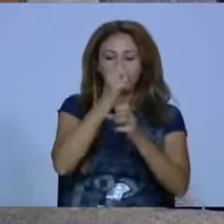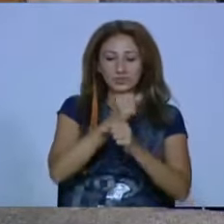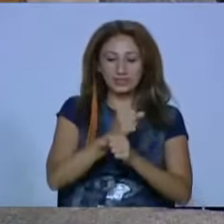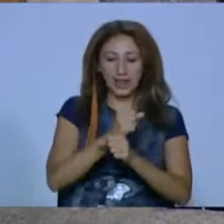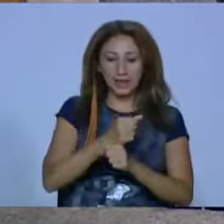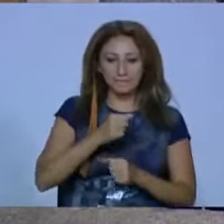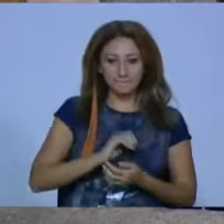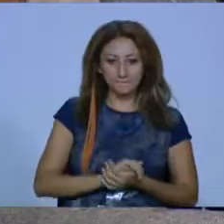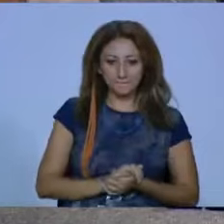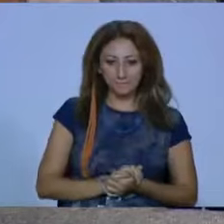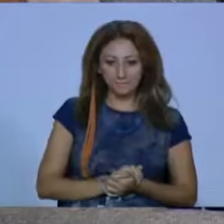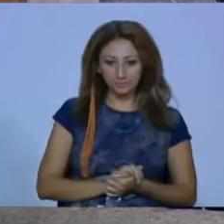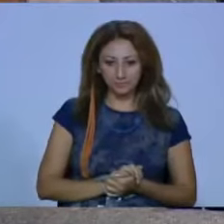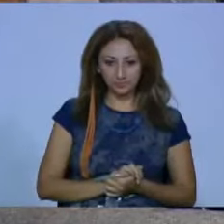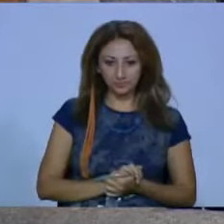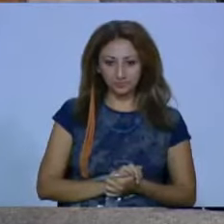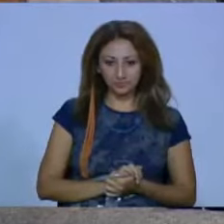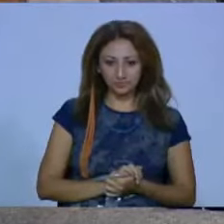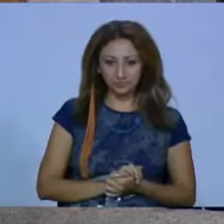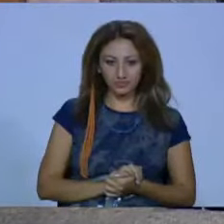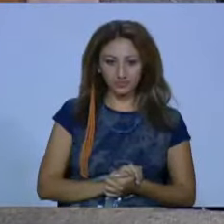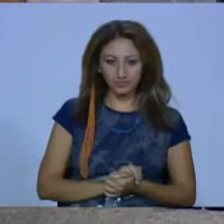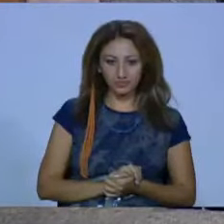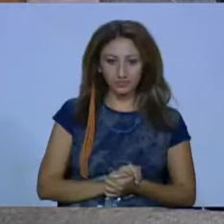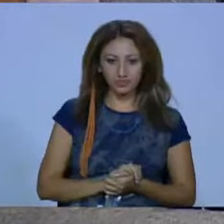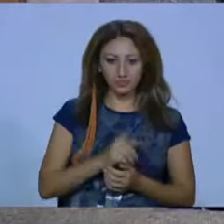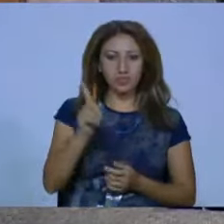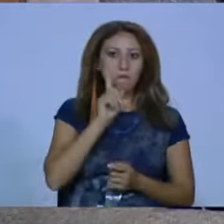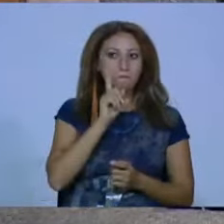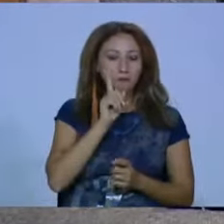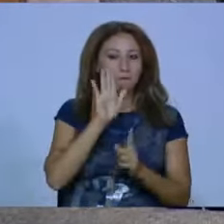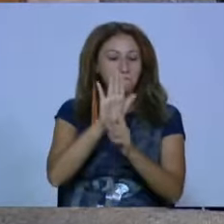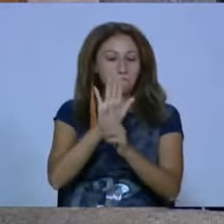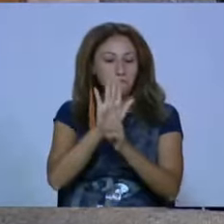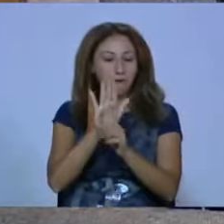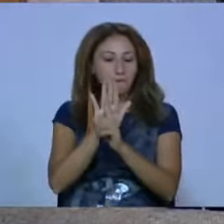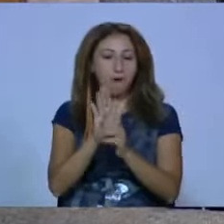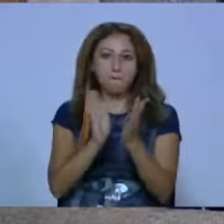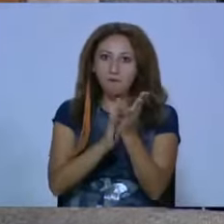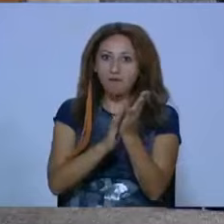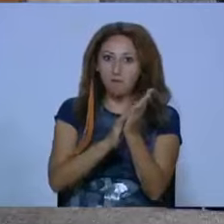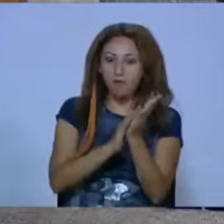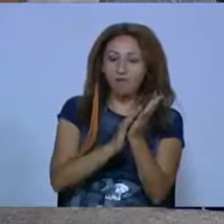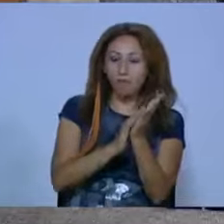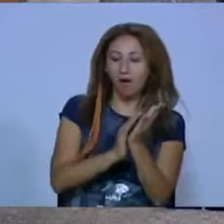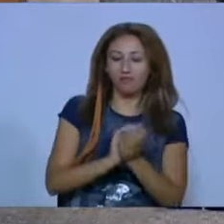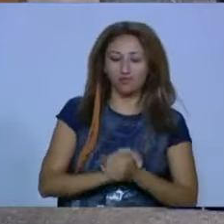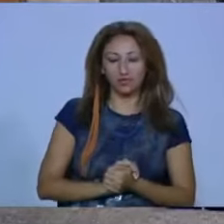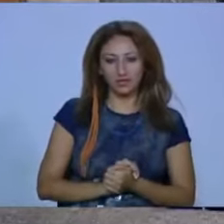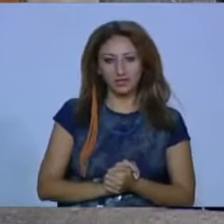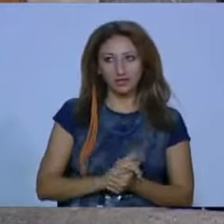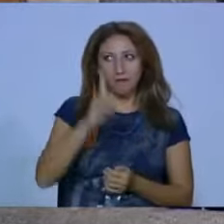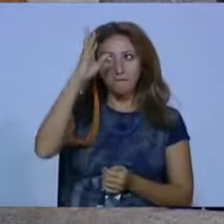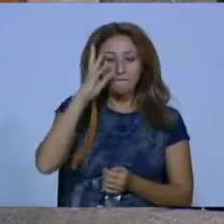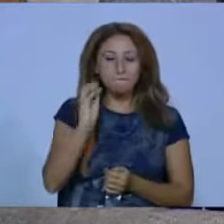والسلام. الموهبة اللي شجعتها عليها والدتها ووالدها واللي اعتبروها هدية من